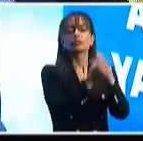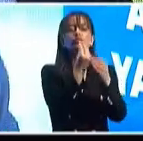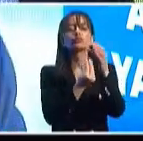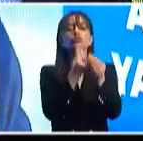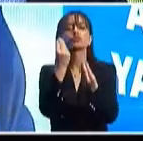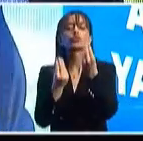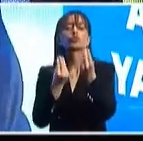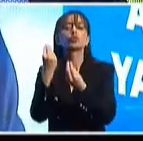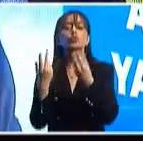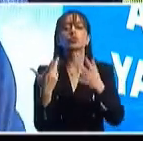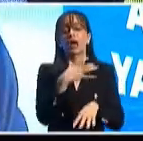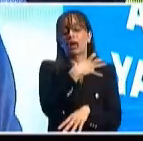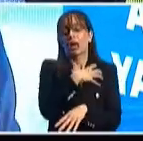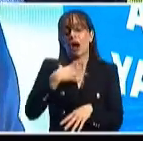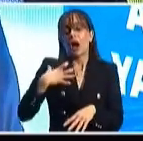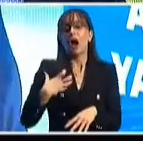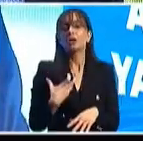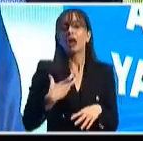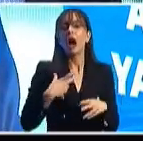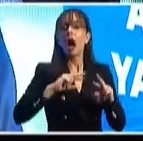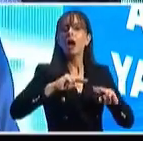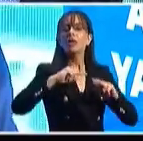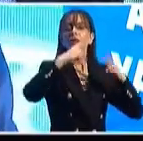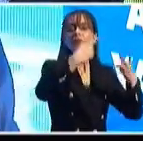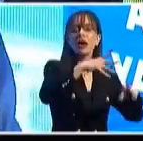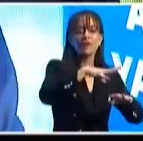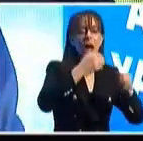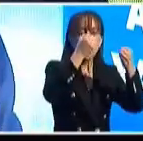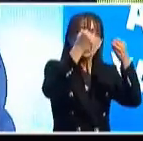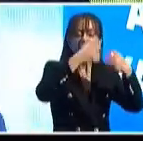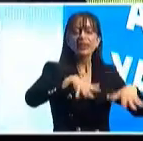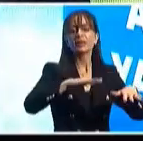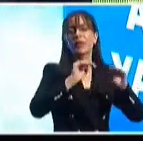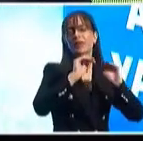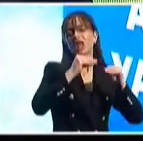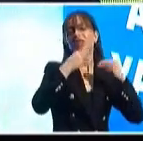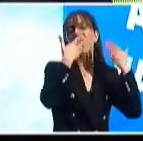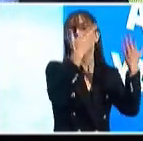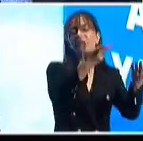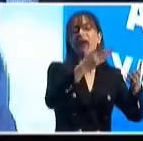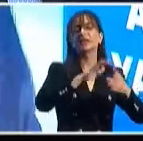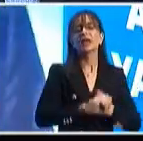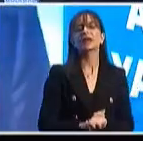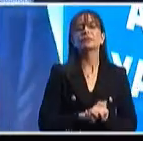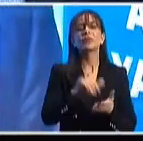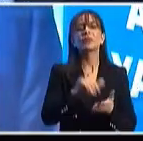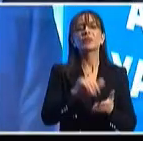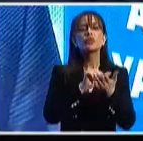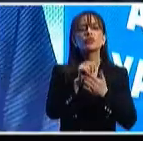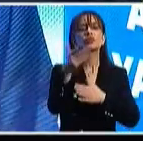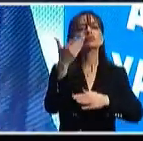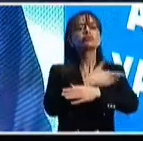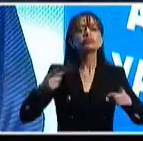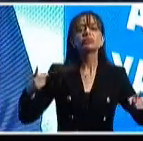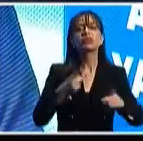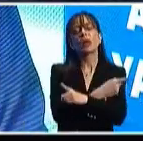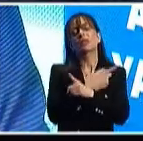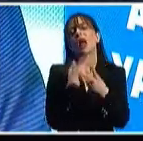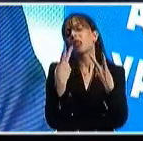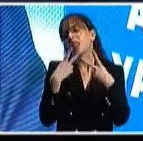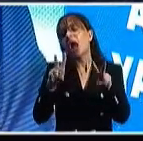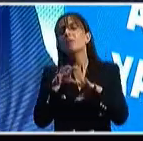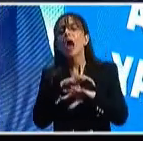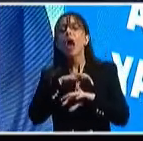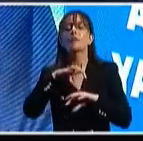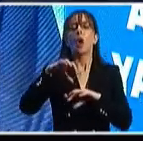sisteminin destek noktaları olarak hizmet verecek. Lojistik köylerimizde tüm temel hizmet birimleri, serbest bölge, işte